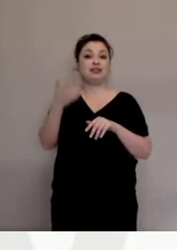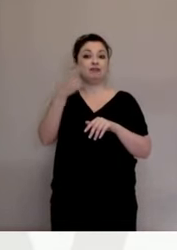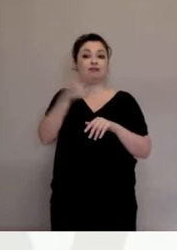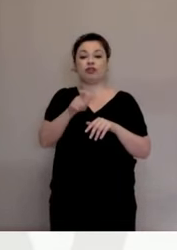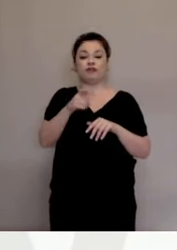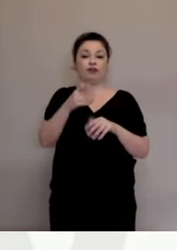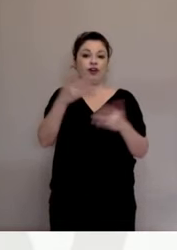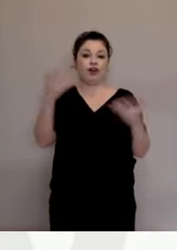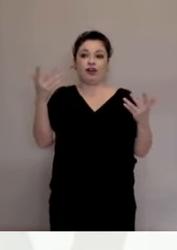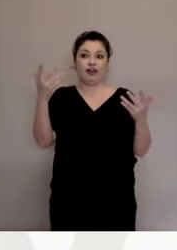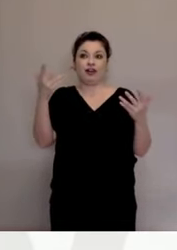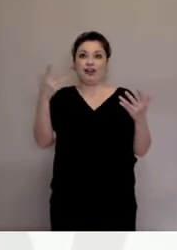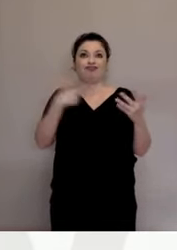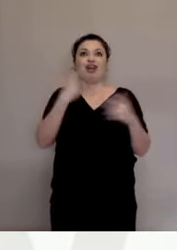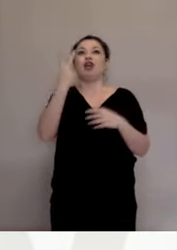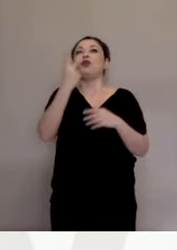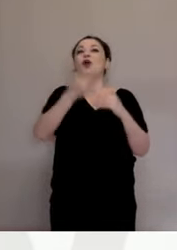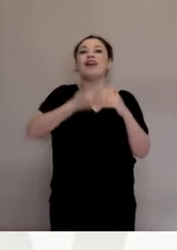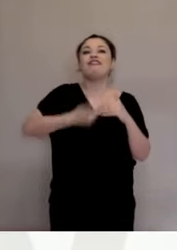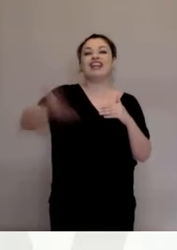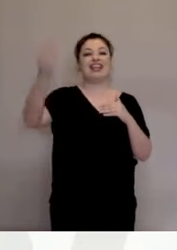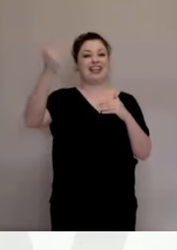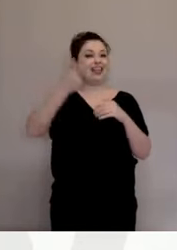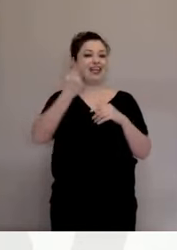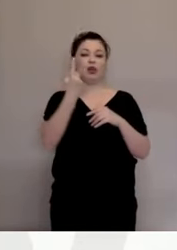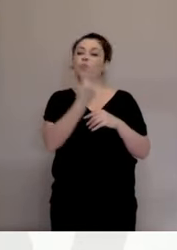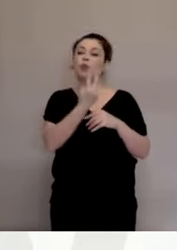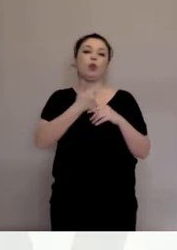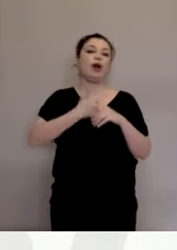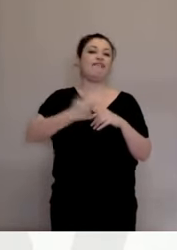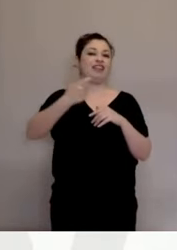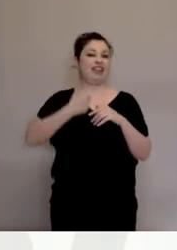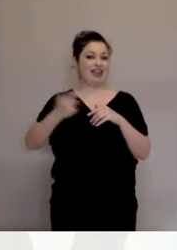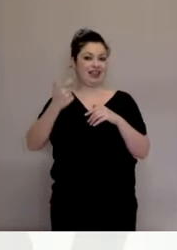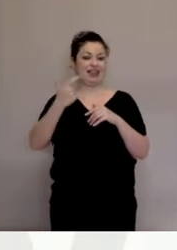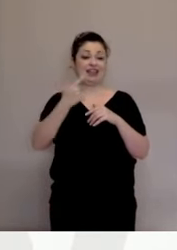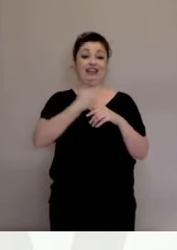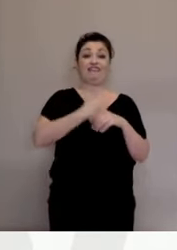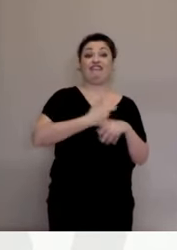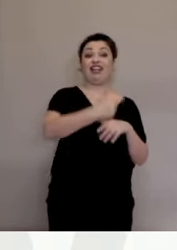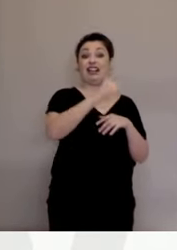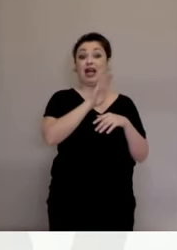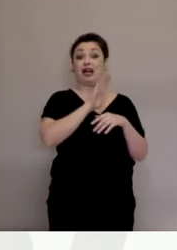due infinite, cioè, l'infinità